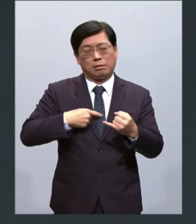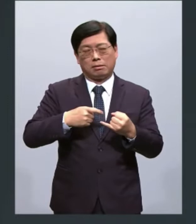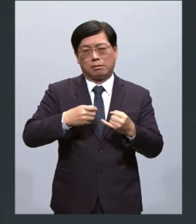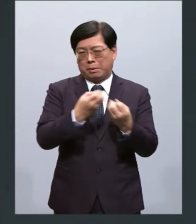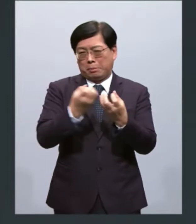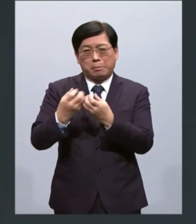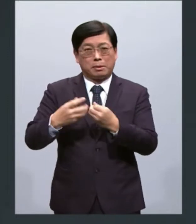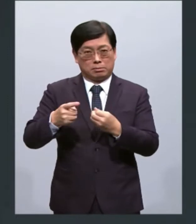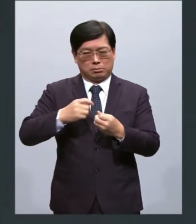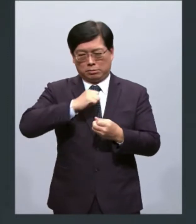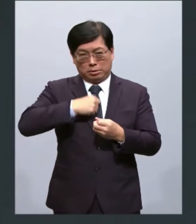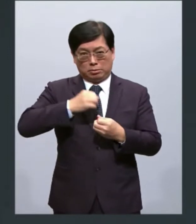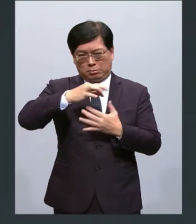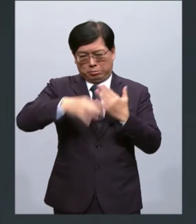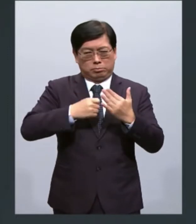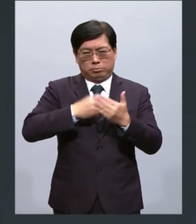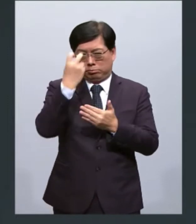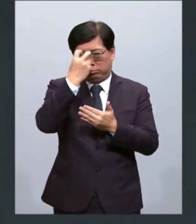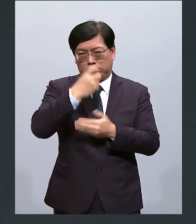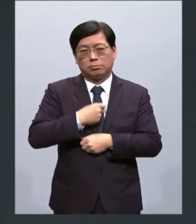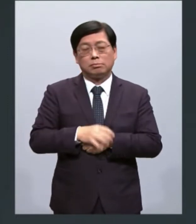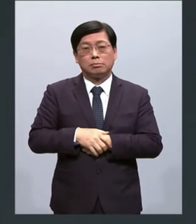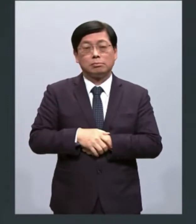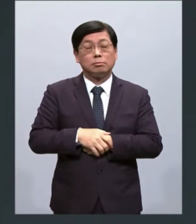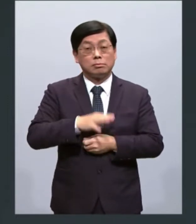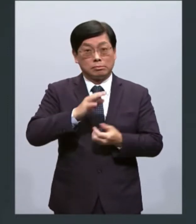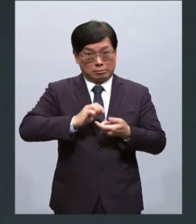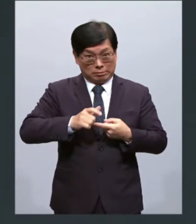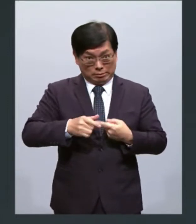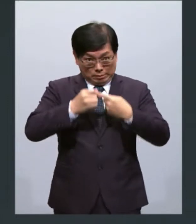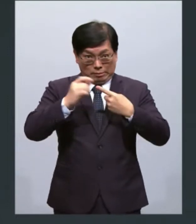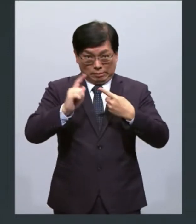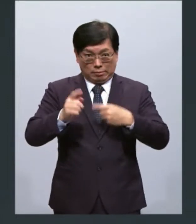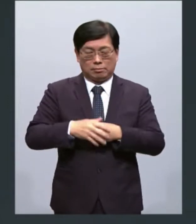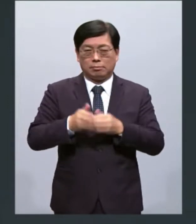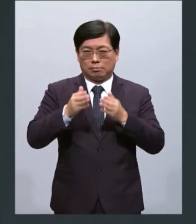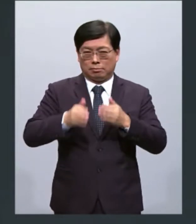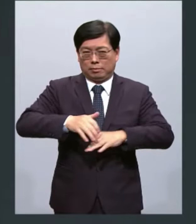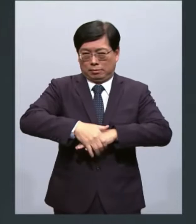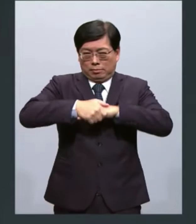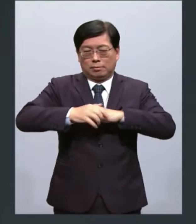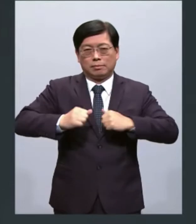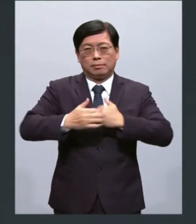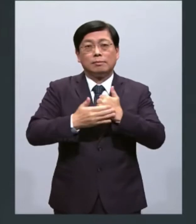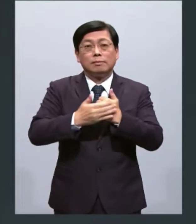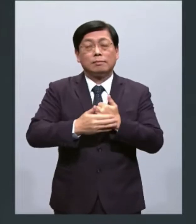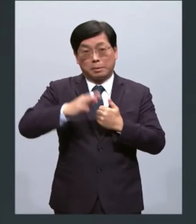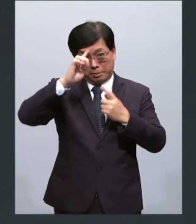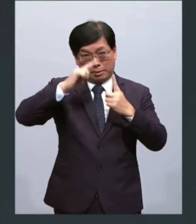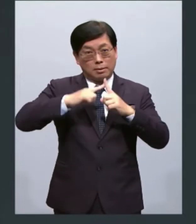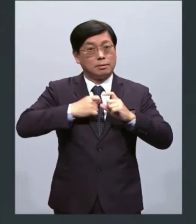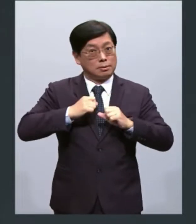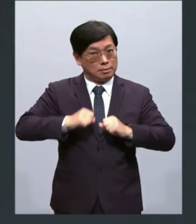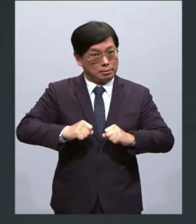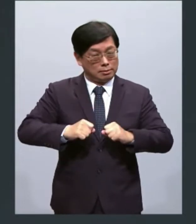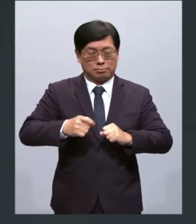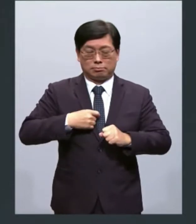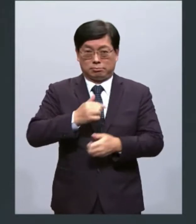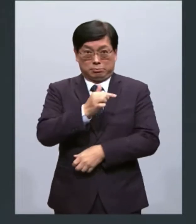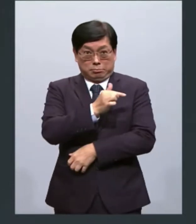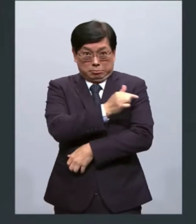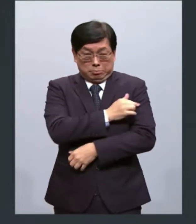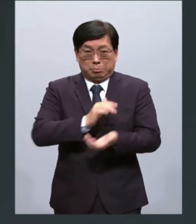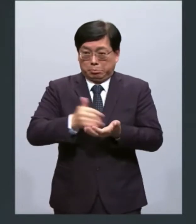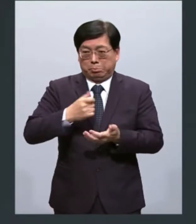必须做一个全面的体检。第一步就是要先救健保，病人要健康，医护人员要